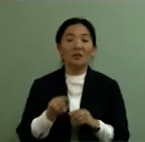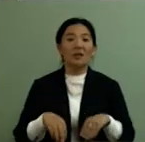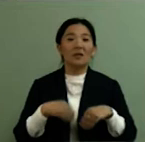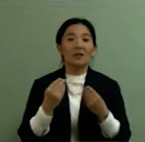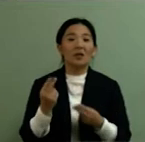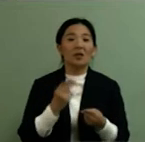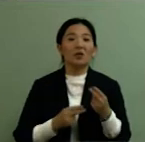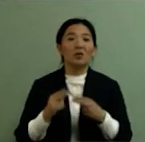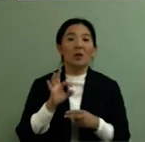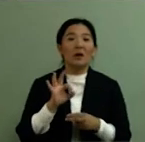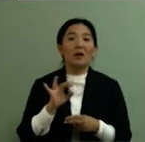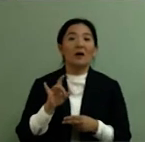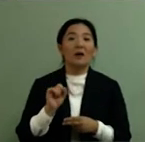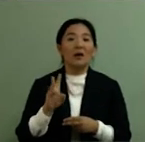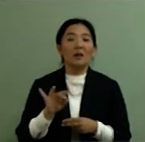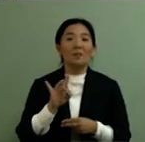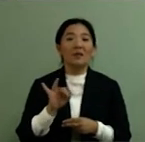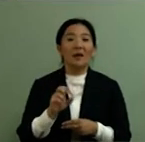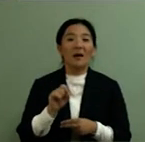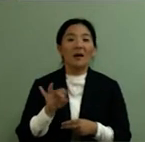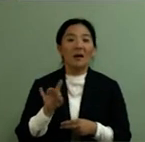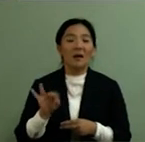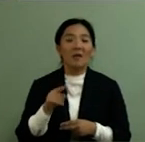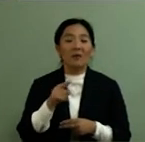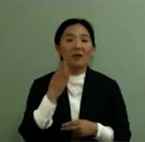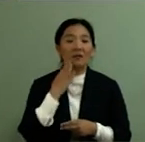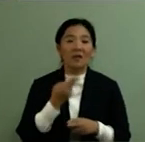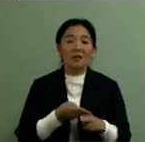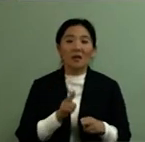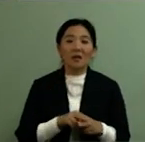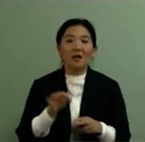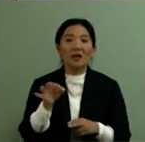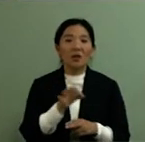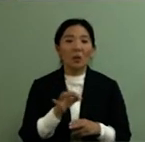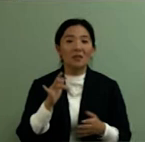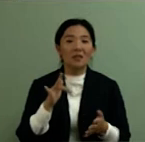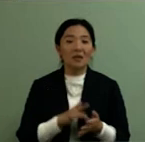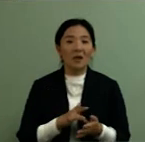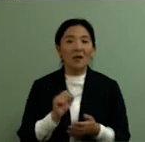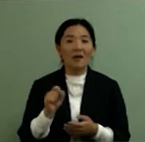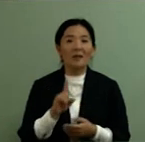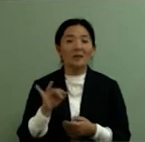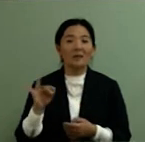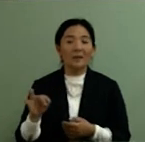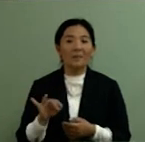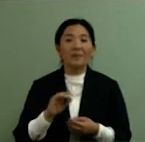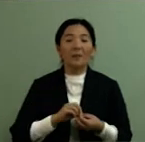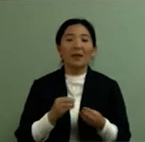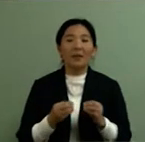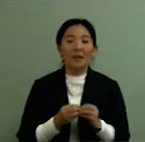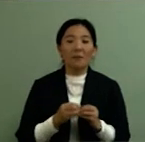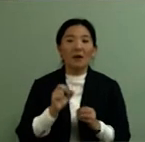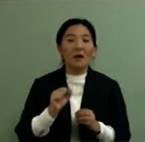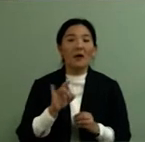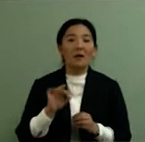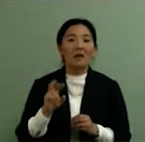дан рисунок Арала и Приоралья. Вы, наверное, догадались, что это регион Центральной Азии. Проблема